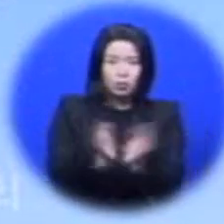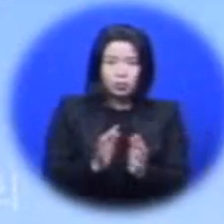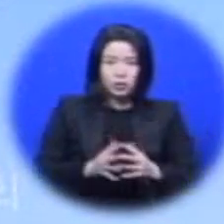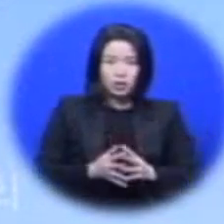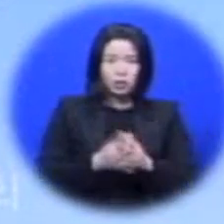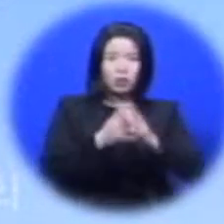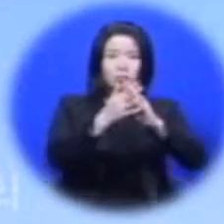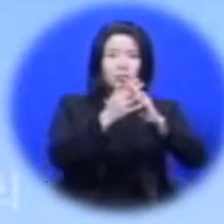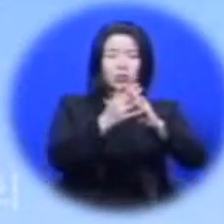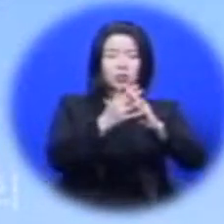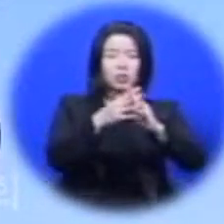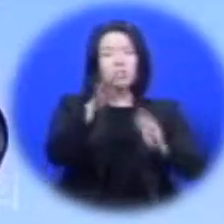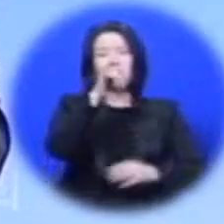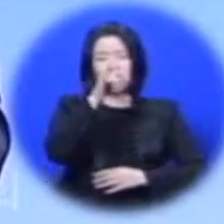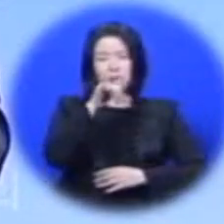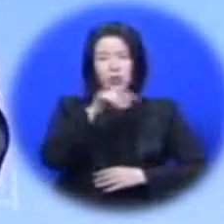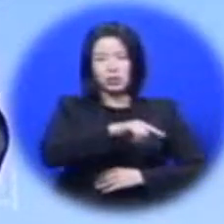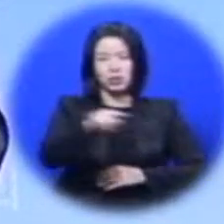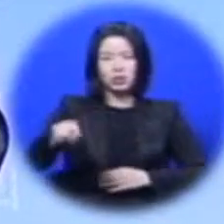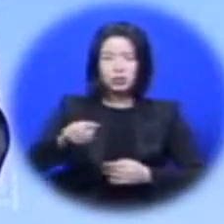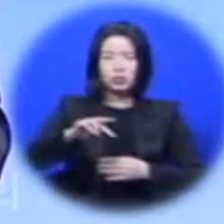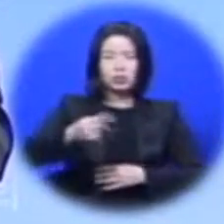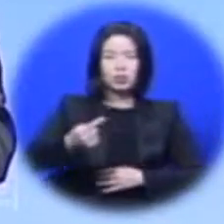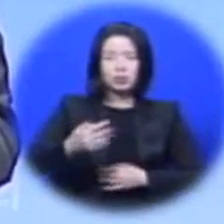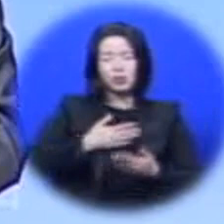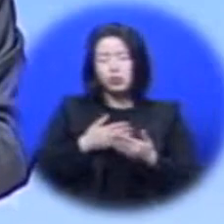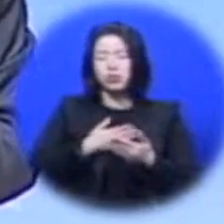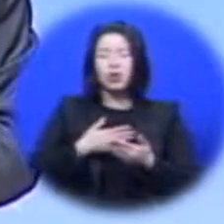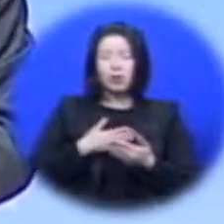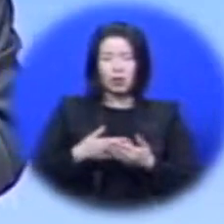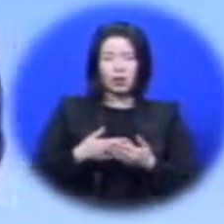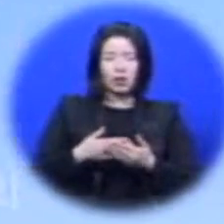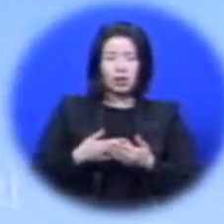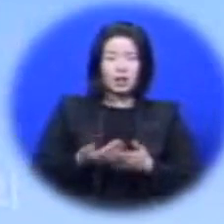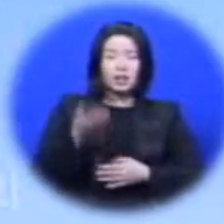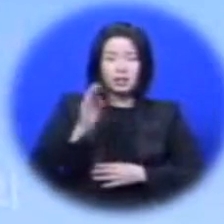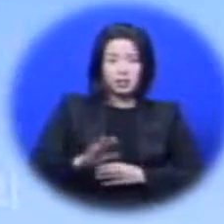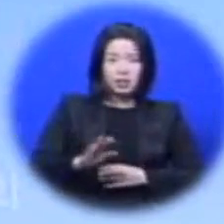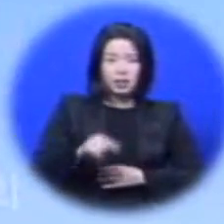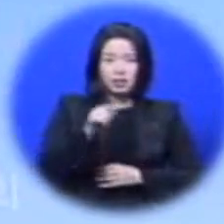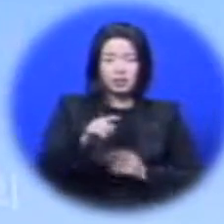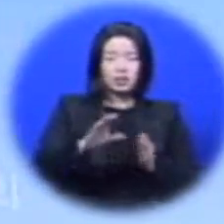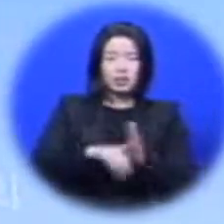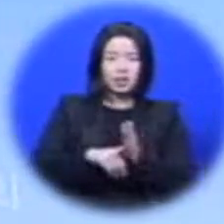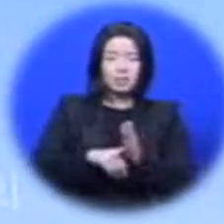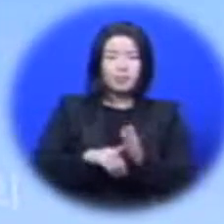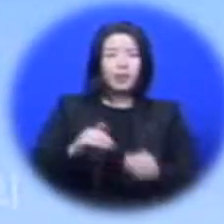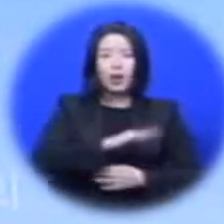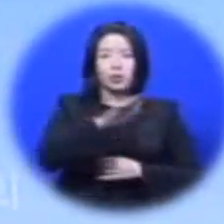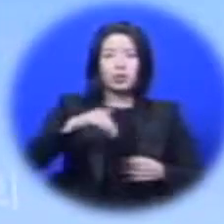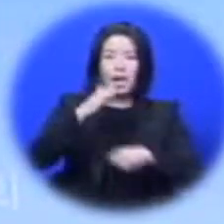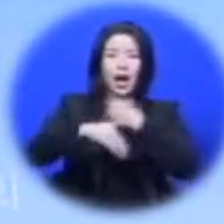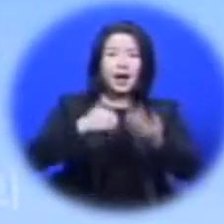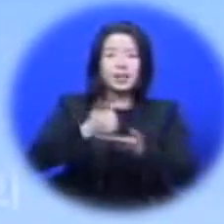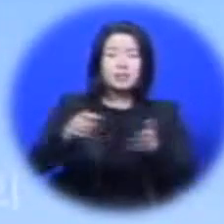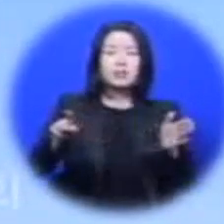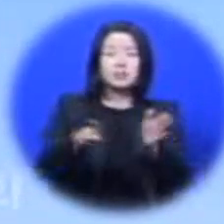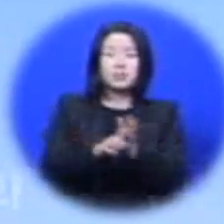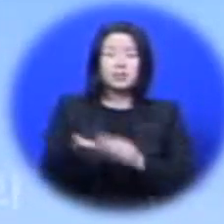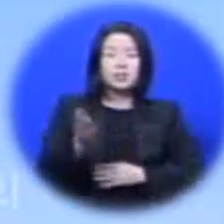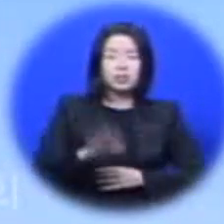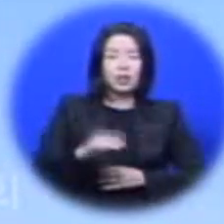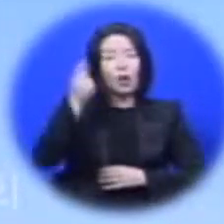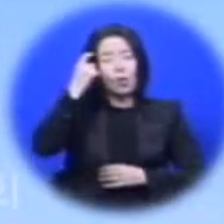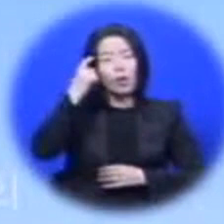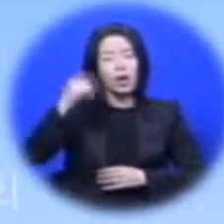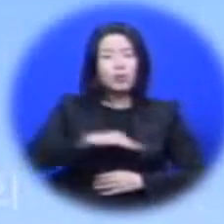되니 그들도 얼마나 두려웠겠냐 말입니다. 근데 우리가 하나님을 믿는데 왜 우리